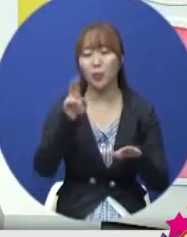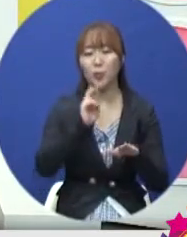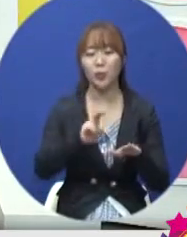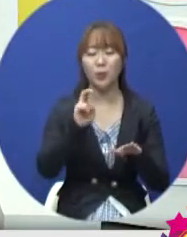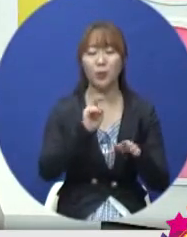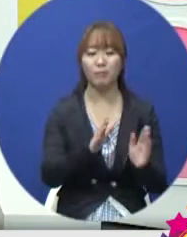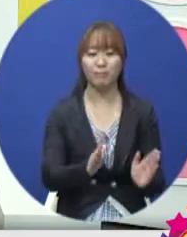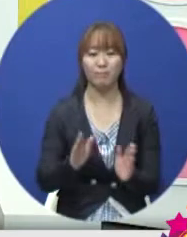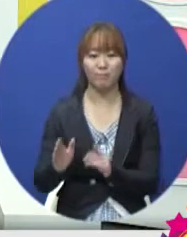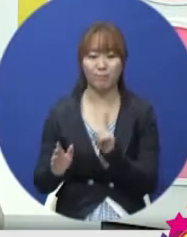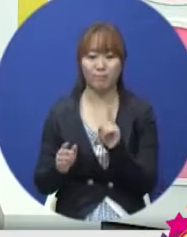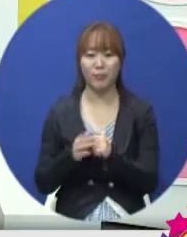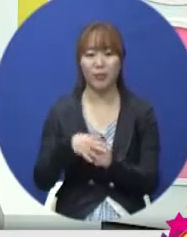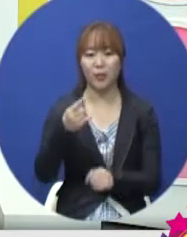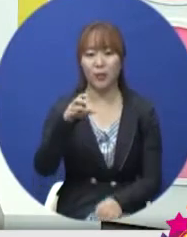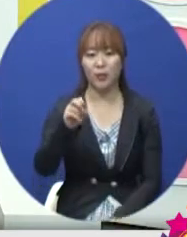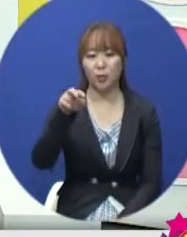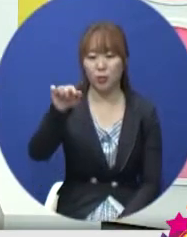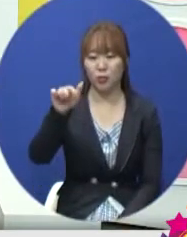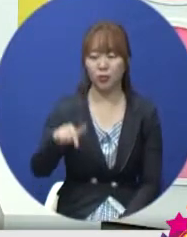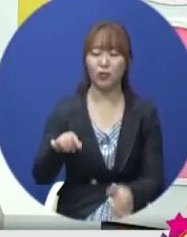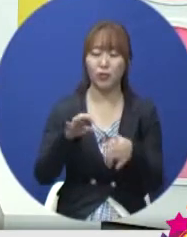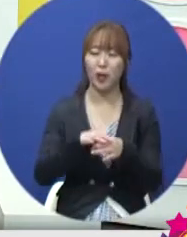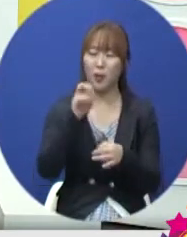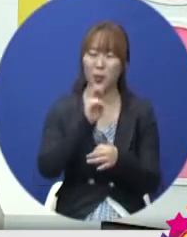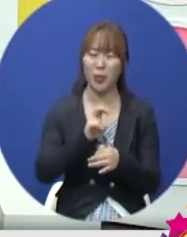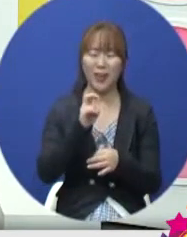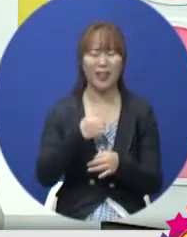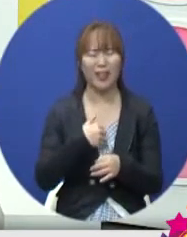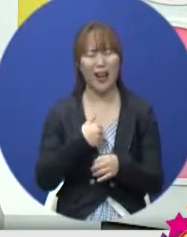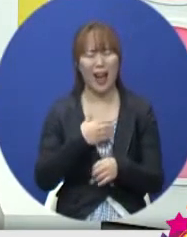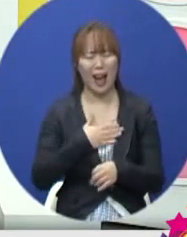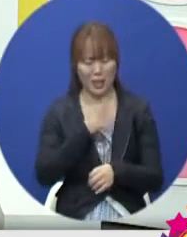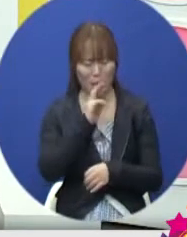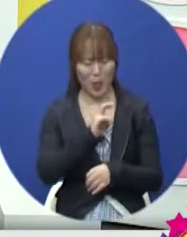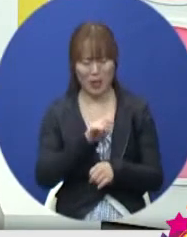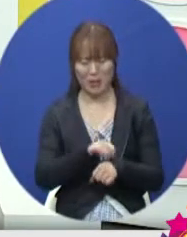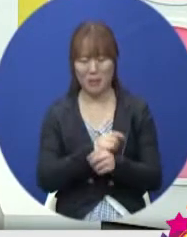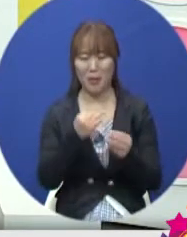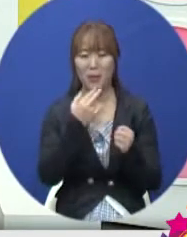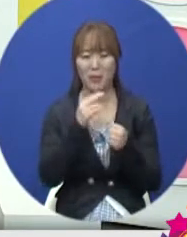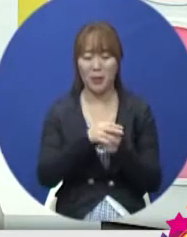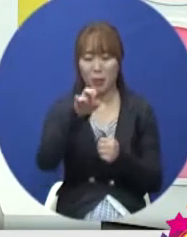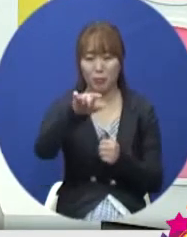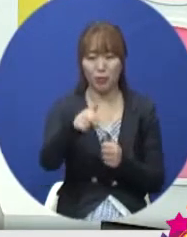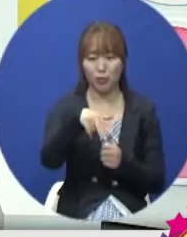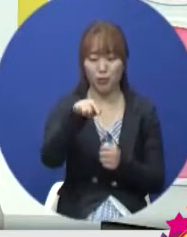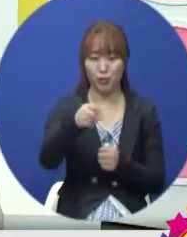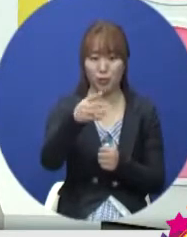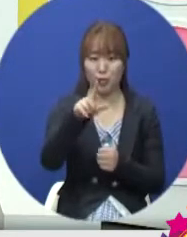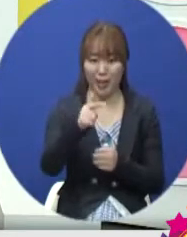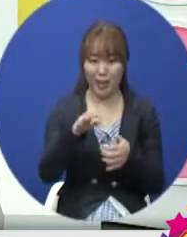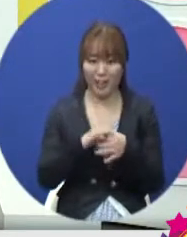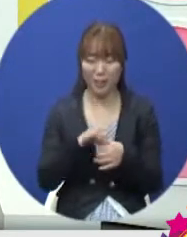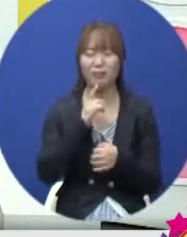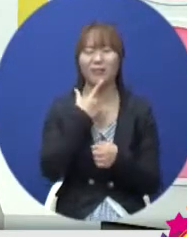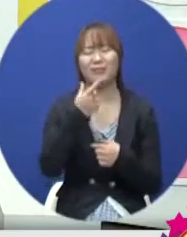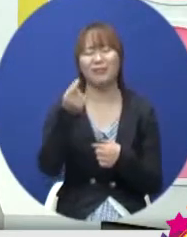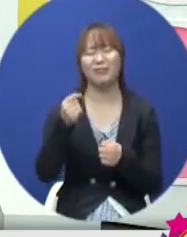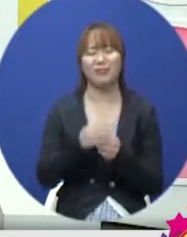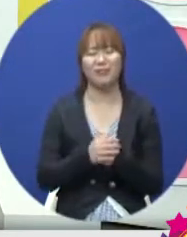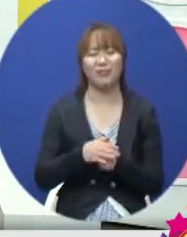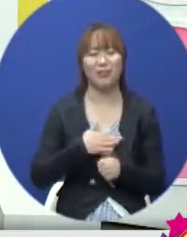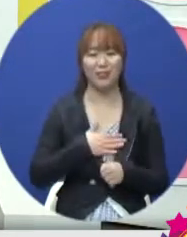주실 거예요, 혹시? 오늘 동숙의 노래요. 아는 노래가 별로 없어. 문주란 씨의 노래. 문주란 씨의 예, 노래. 예. 야,